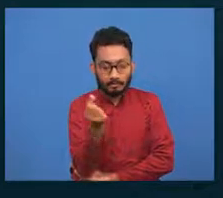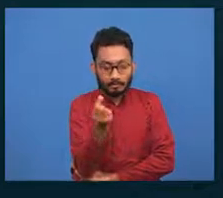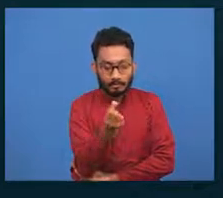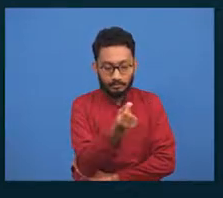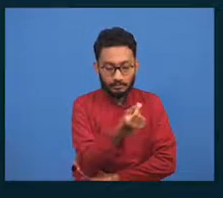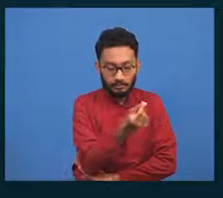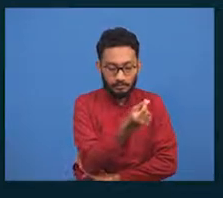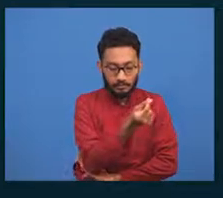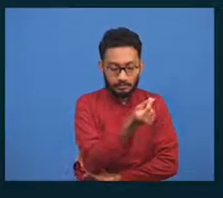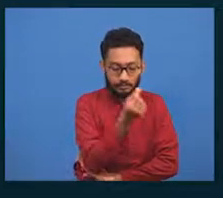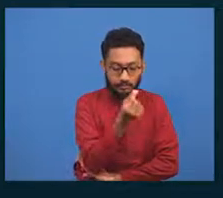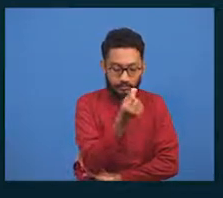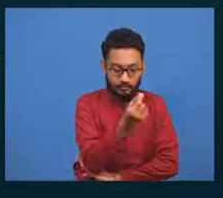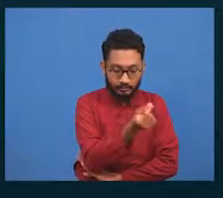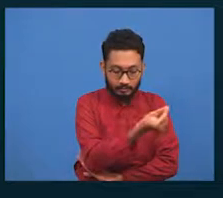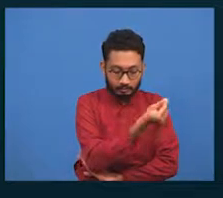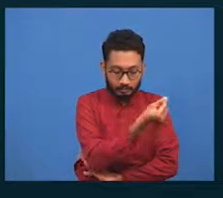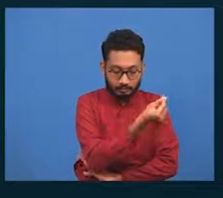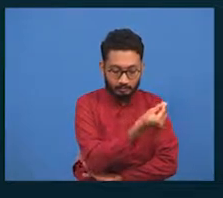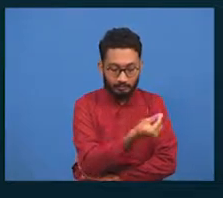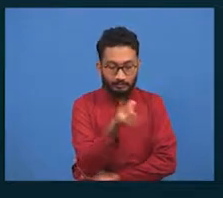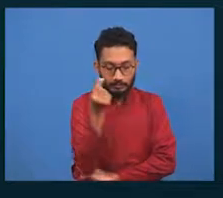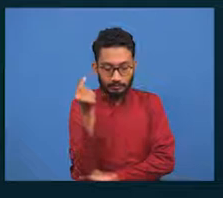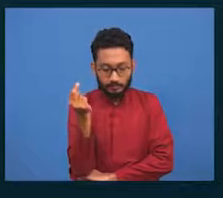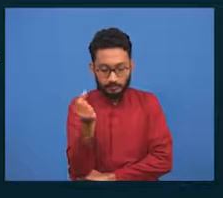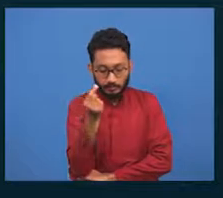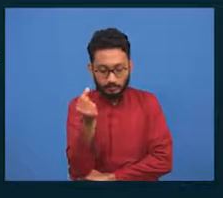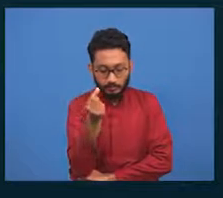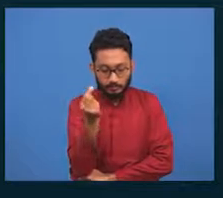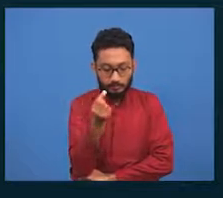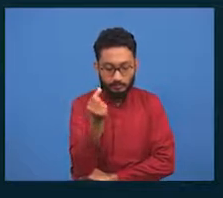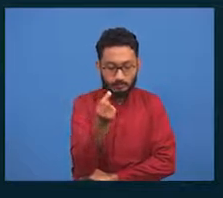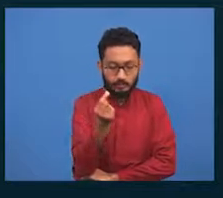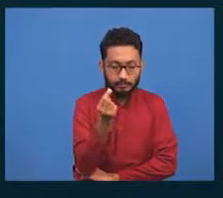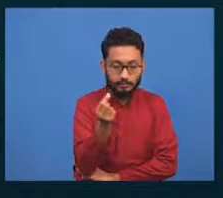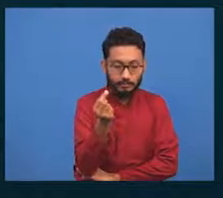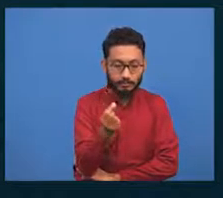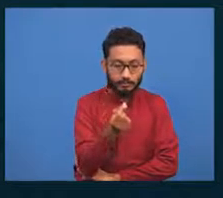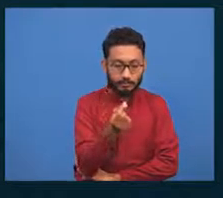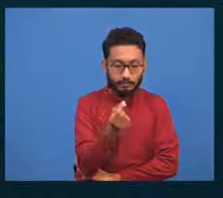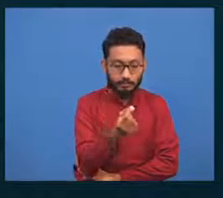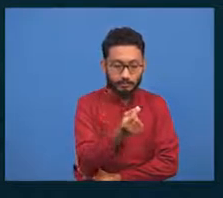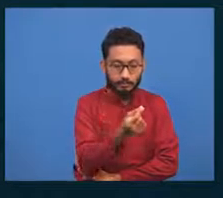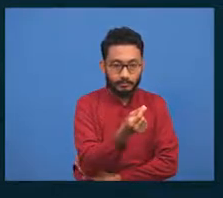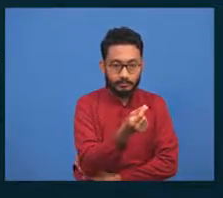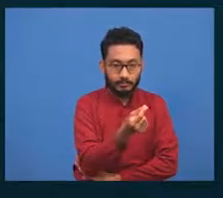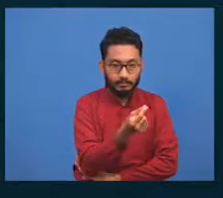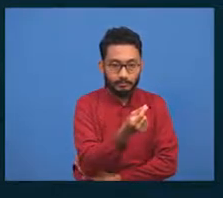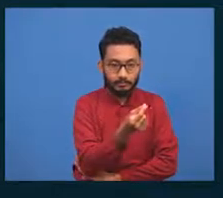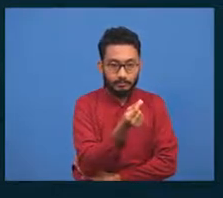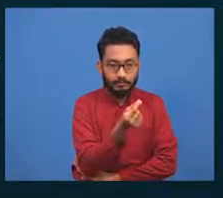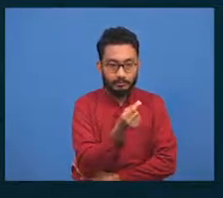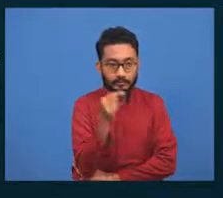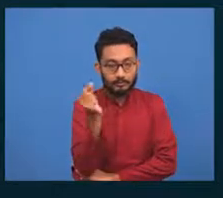شَفِيعٌ وَإِن تَعْدِلْ كُلَّ عَدْلٍ لَا يُؤْخَذْ مِنْهَا